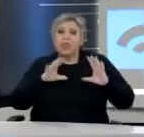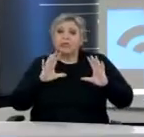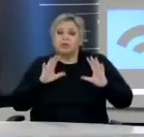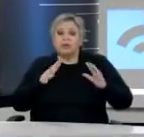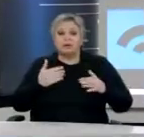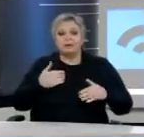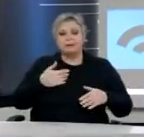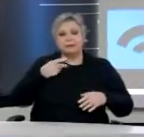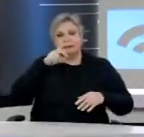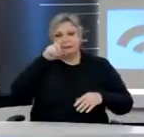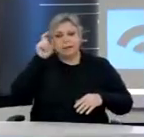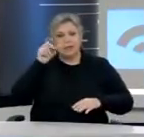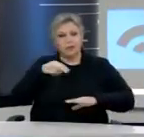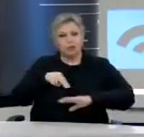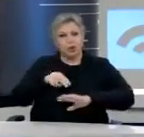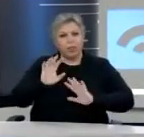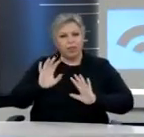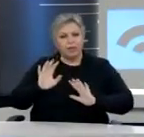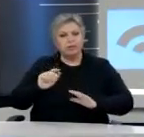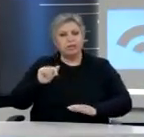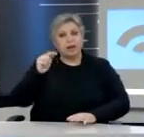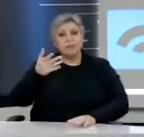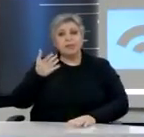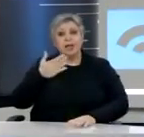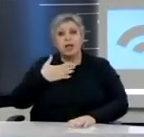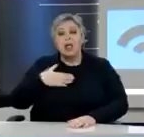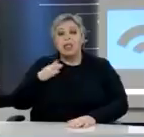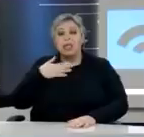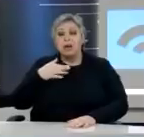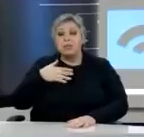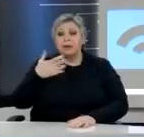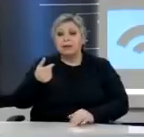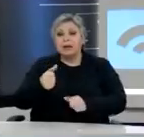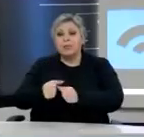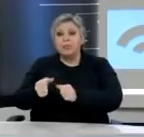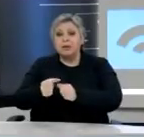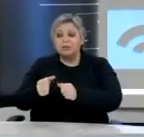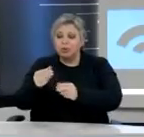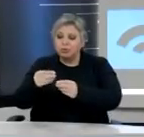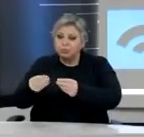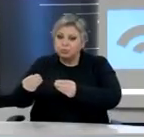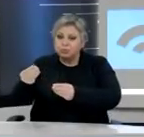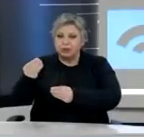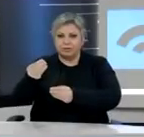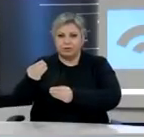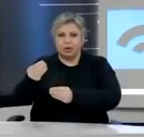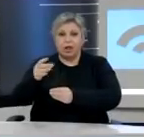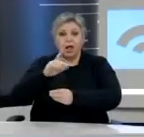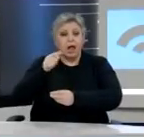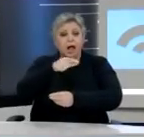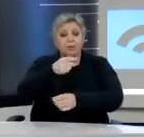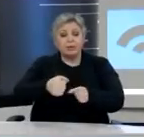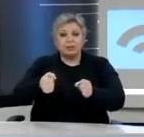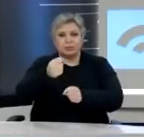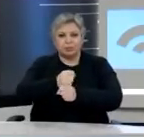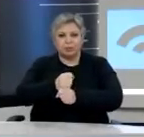ανεργίας. Θέλουμε να έχει αυξηθεί ο κατώτατος και υποκατώτατος μισθός. Γιατί αν έρθετε εσείς δεν θα συμβεί αυτό. Και δεν θα έρθετε βεβαίως. Θέλουμε